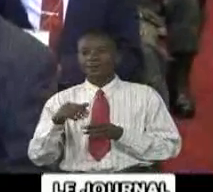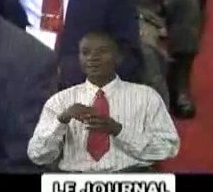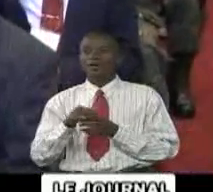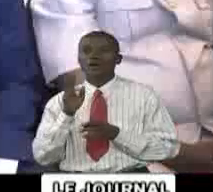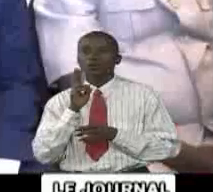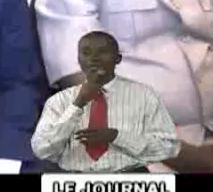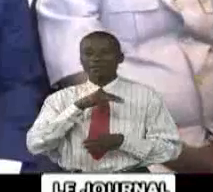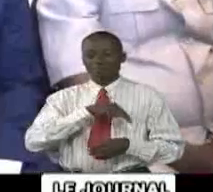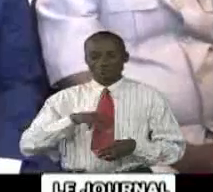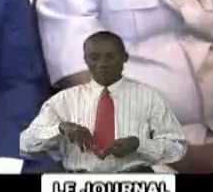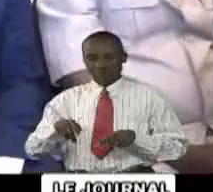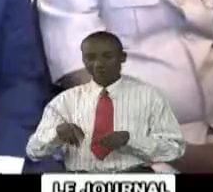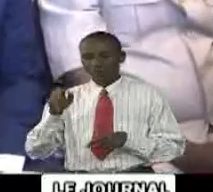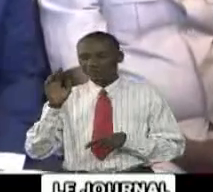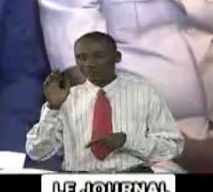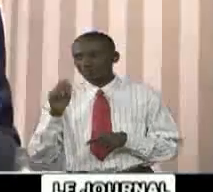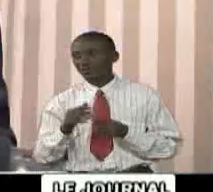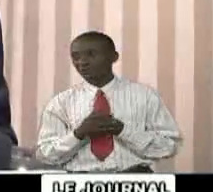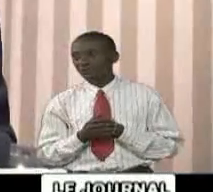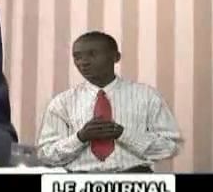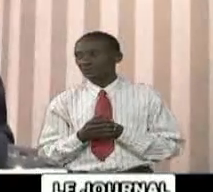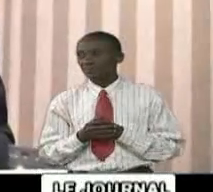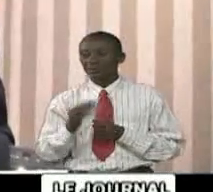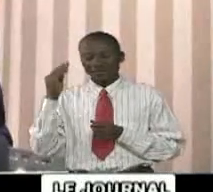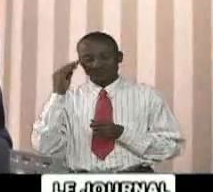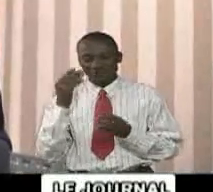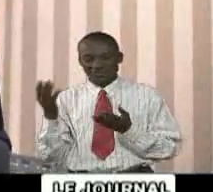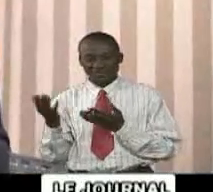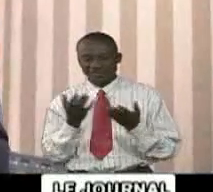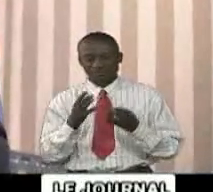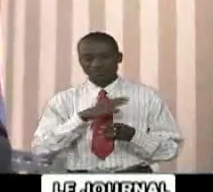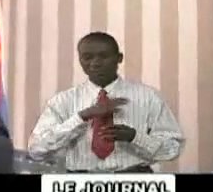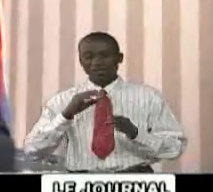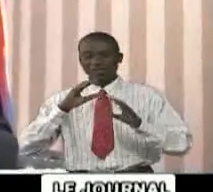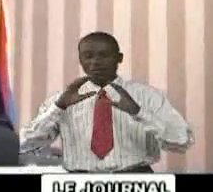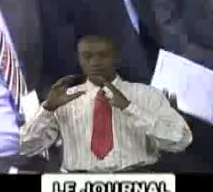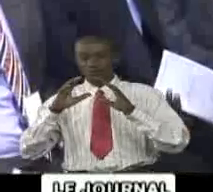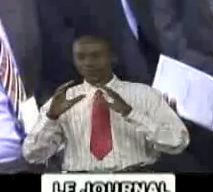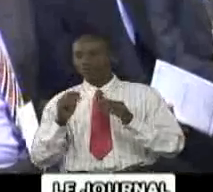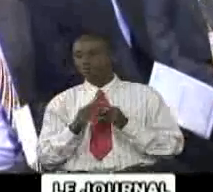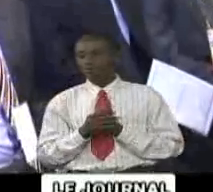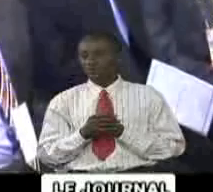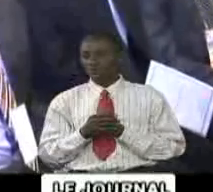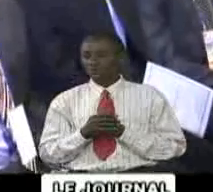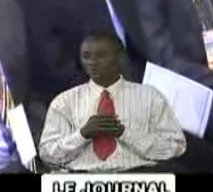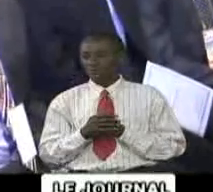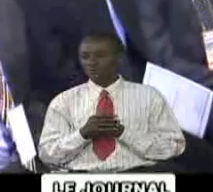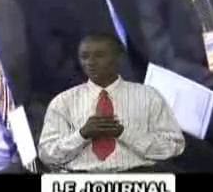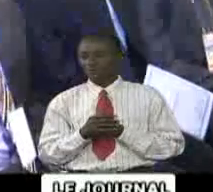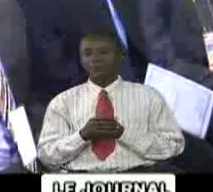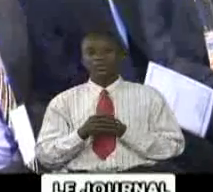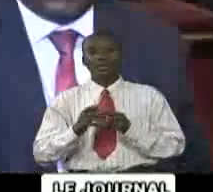Memling de Kinshasa. À cette occasion, le ministre des Transports et Voies de Communication, Justin Kalumba Mwanangongo, a relevé